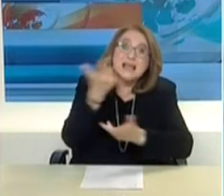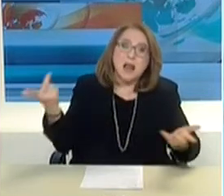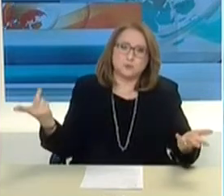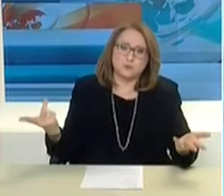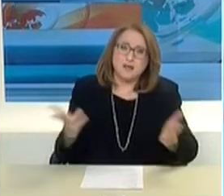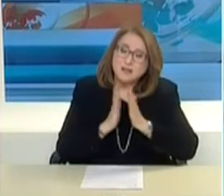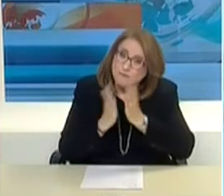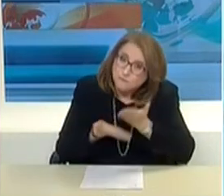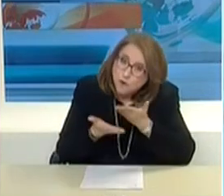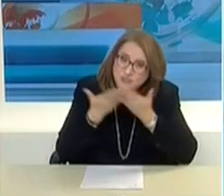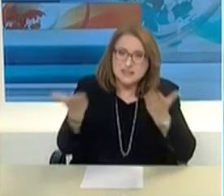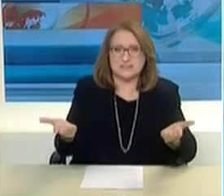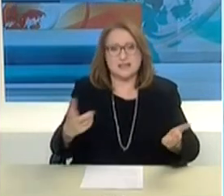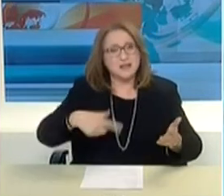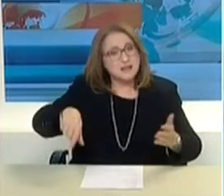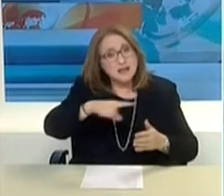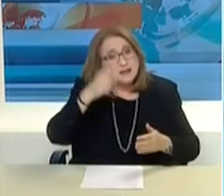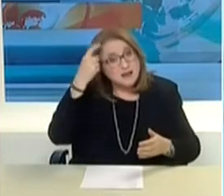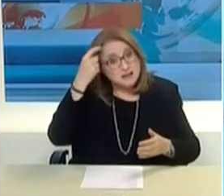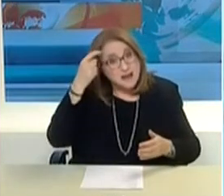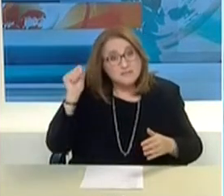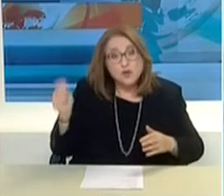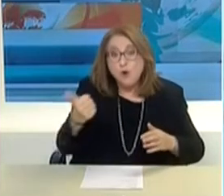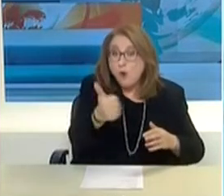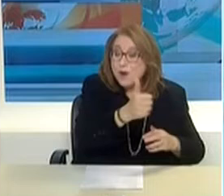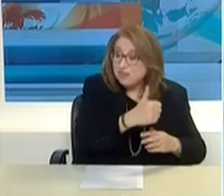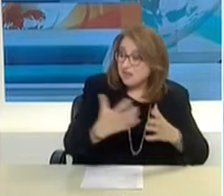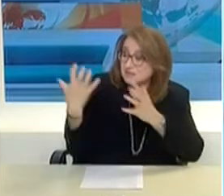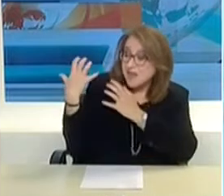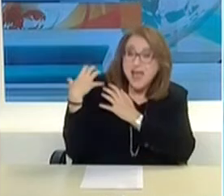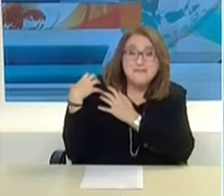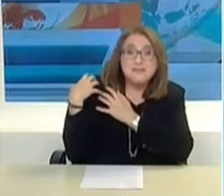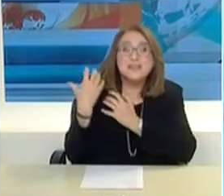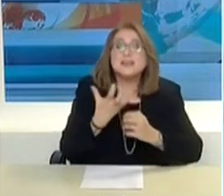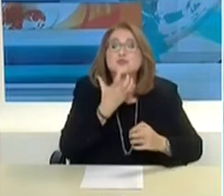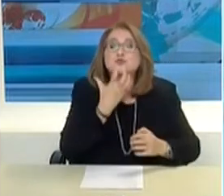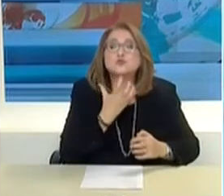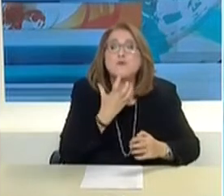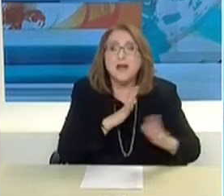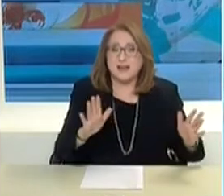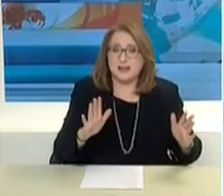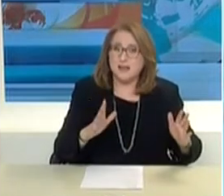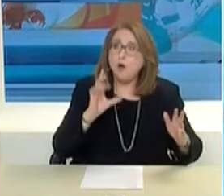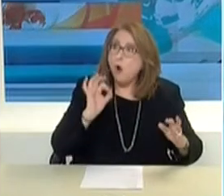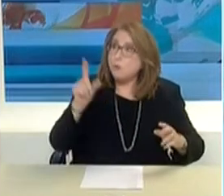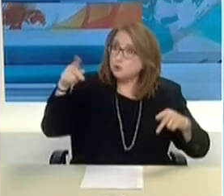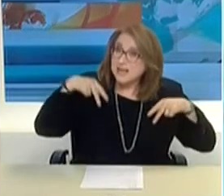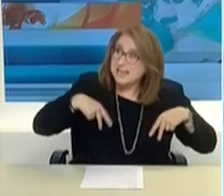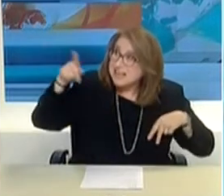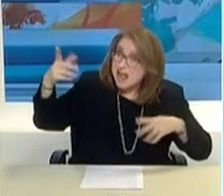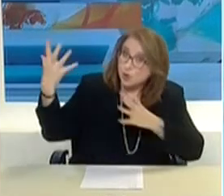συγκυρία η ατομική ευθύνη του καθενός είναι εξίσου σημαντική με την κρατική πρωτοβουλία. Μια